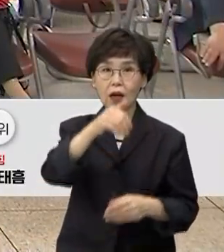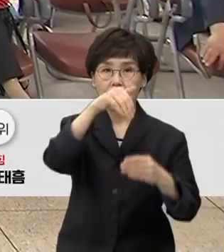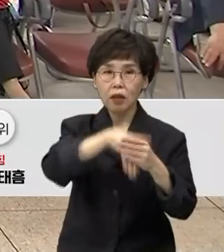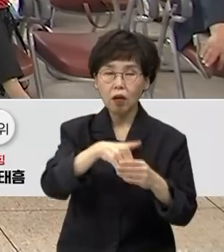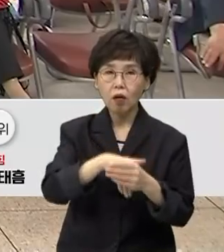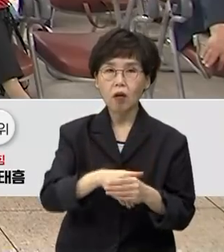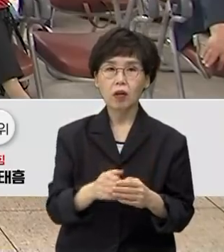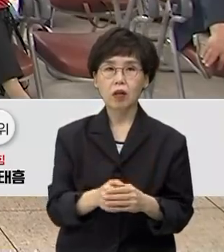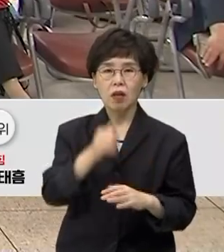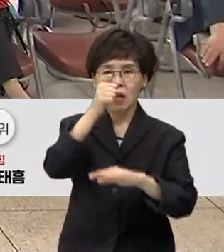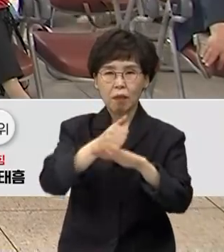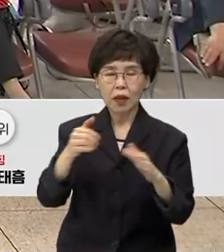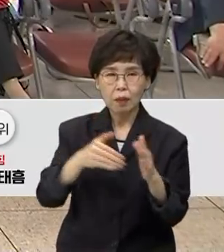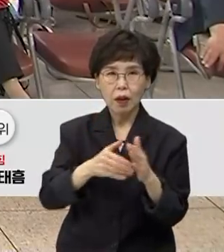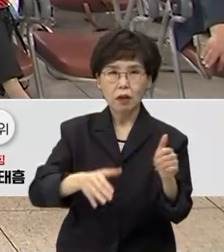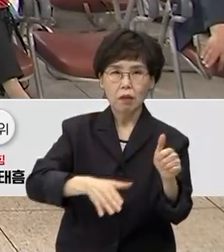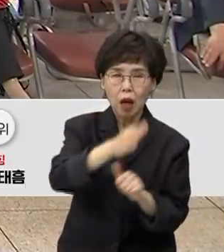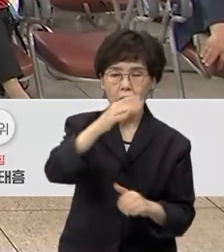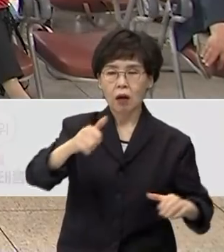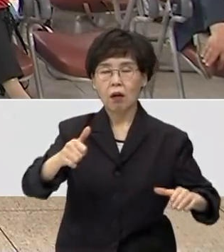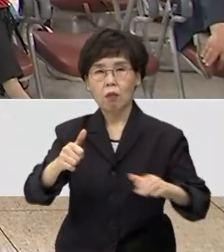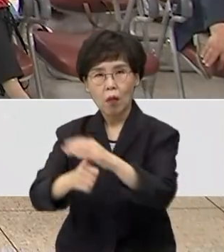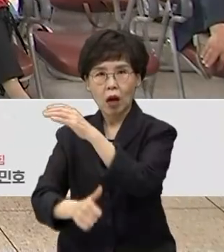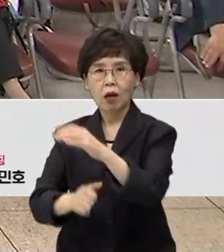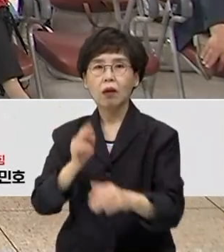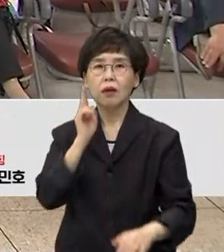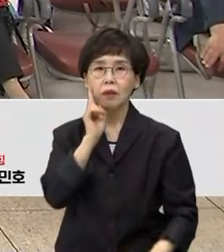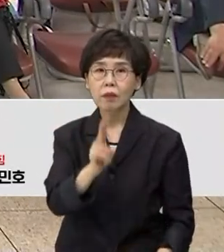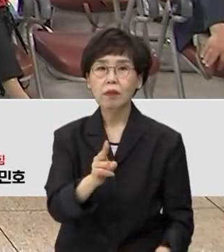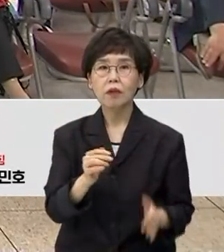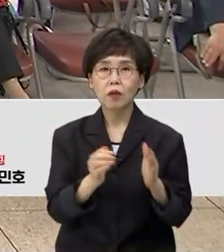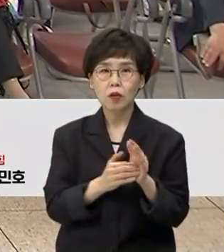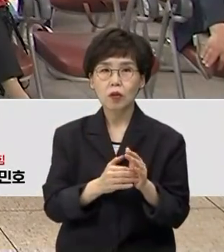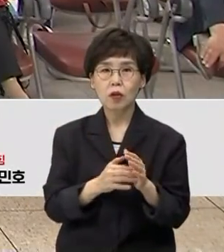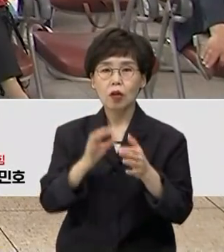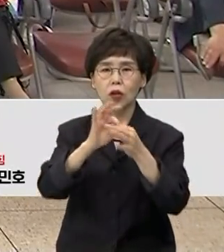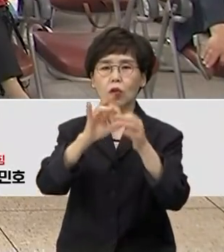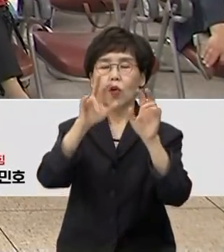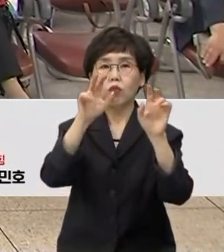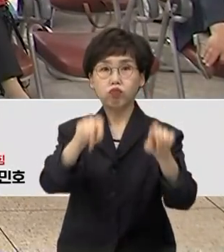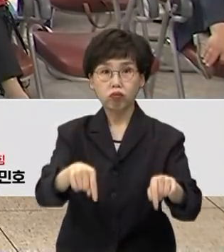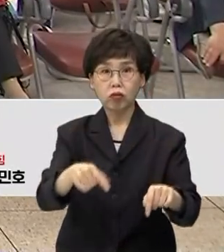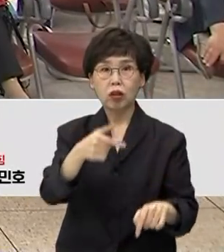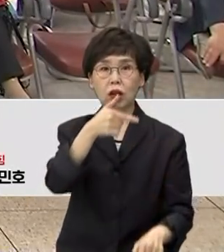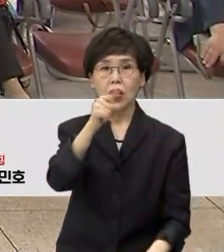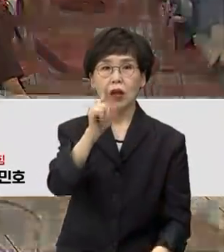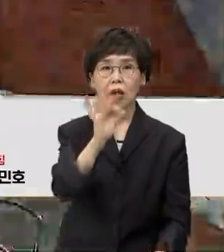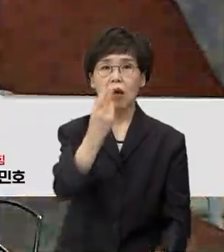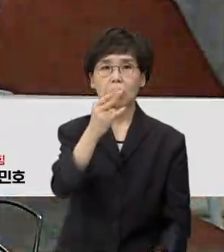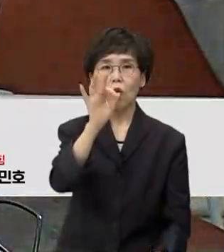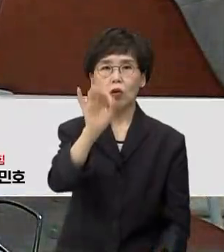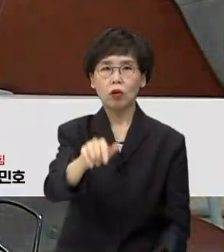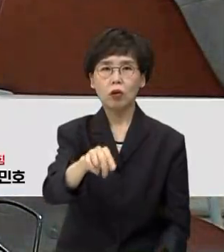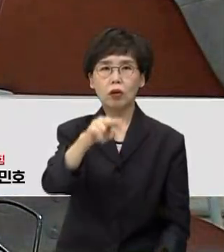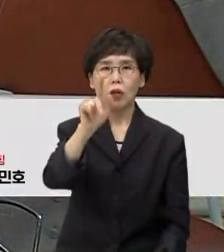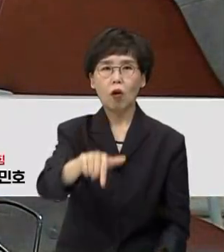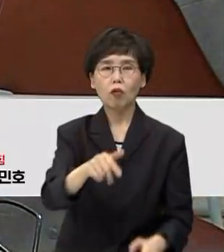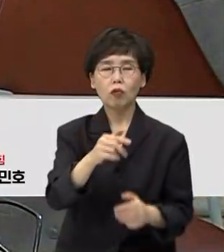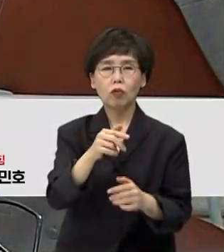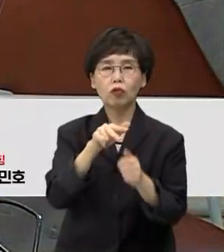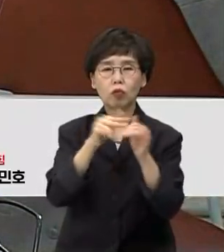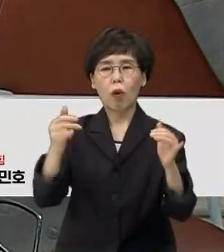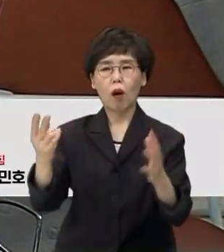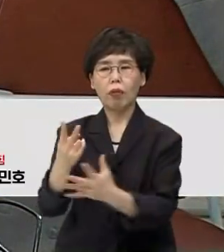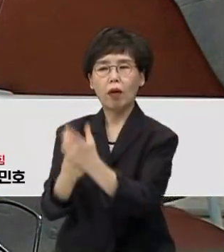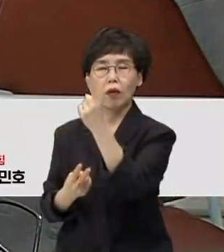상대 후보에 대한 네거티브 전이 상당하기도 했고 또 무소속 강용석 후보와 김은혜 후보 간 보수 후보 단일화에 실패하면서 이